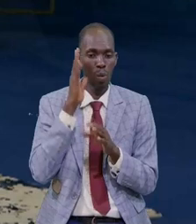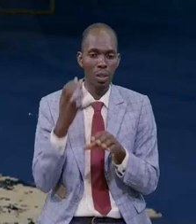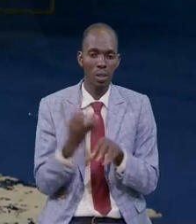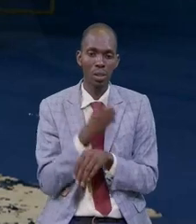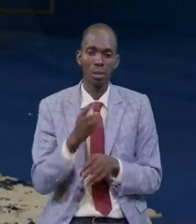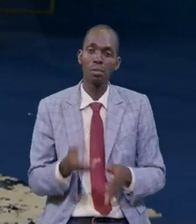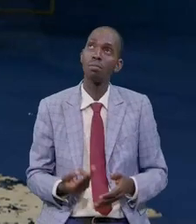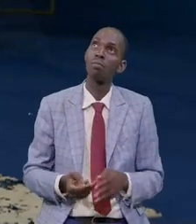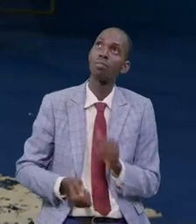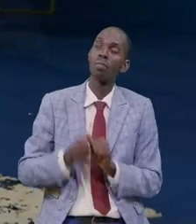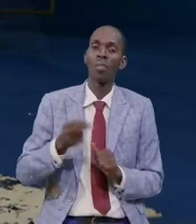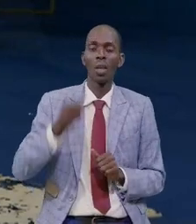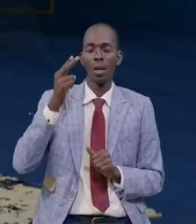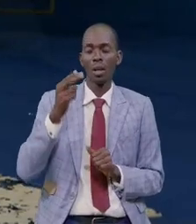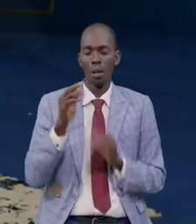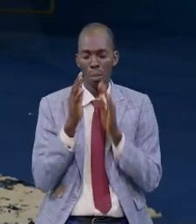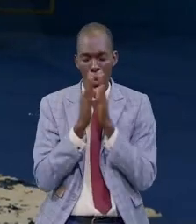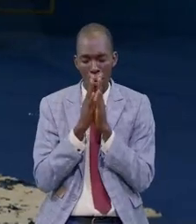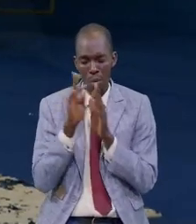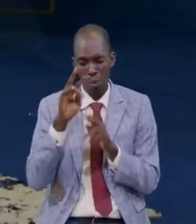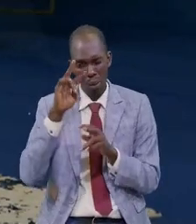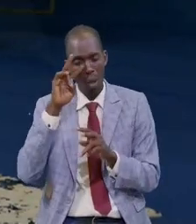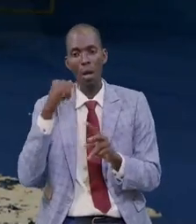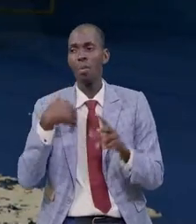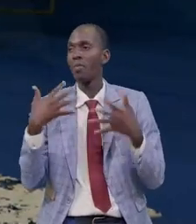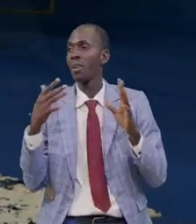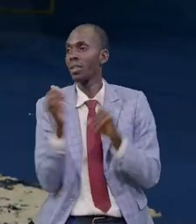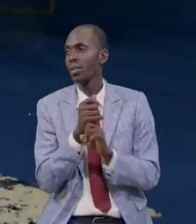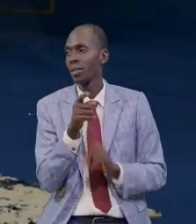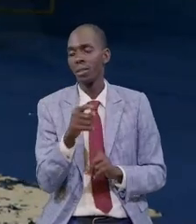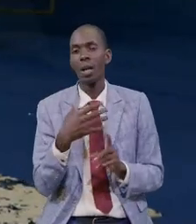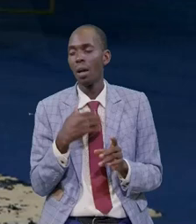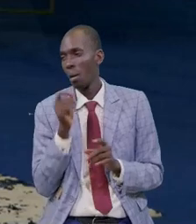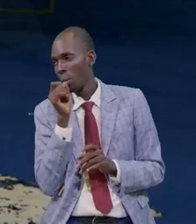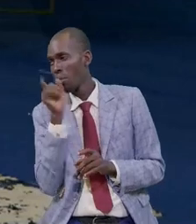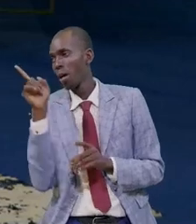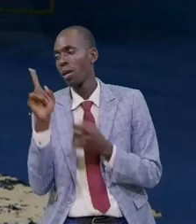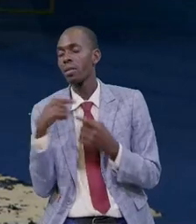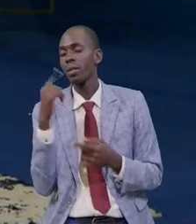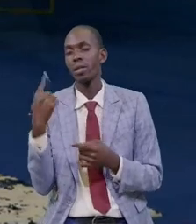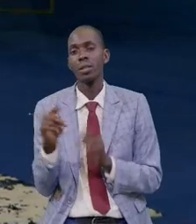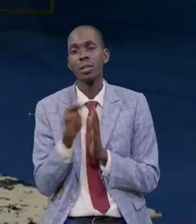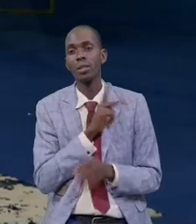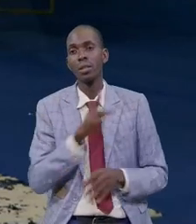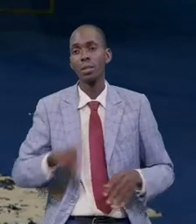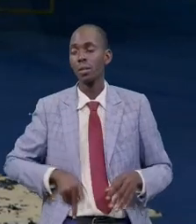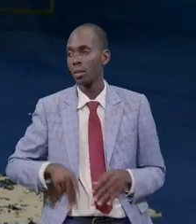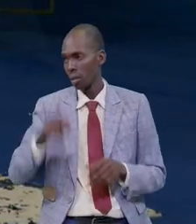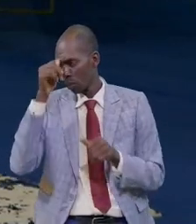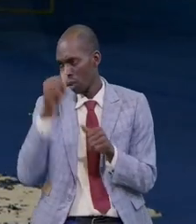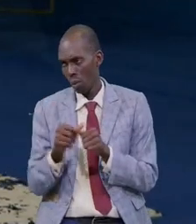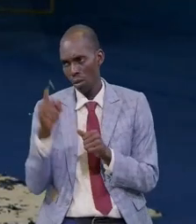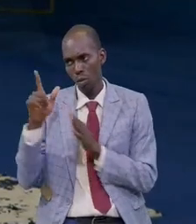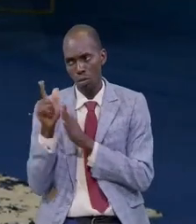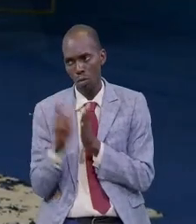aller nous nousons vu nous avons vu on l'a attrapé et ils ont dit au roi voici l qui ne